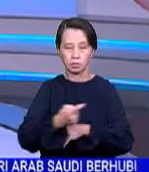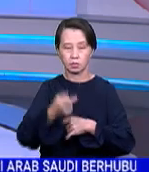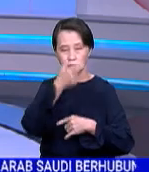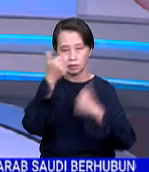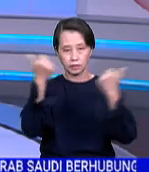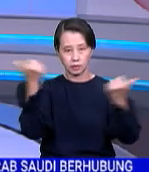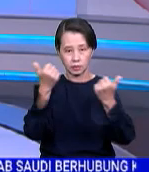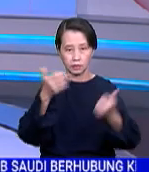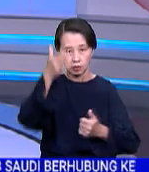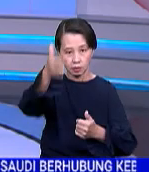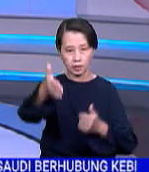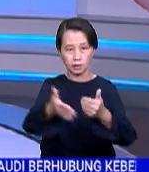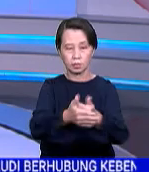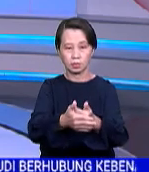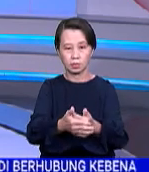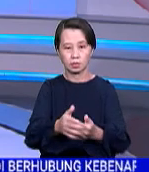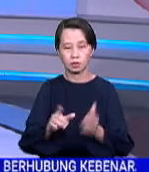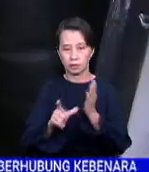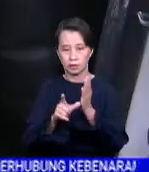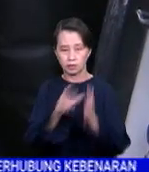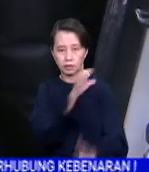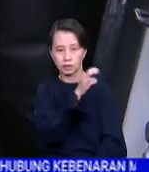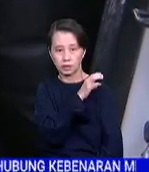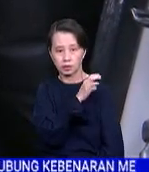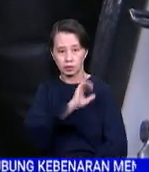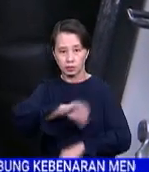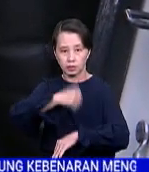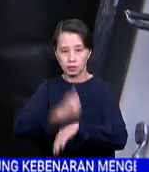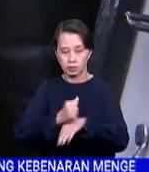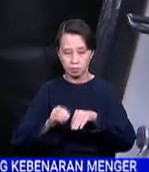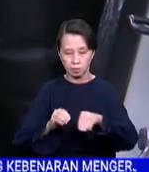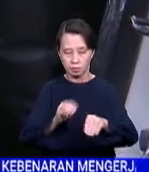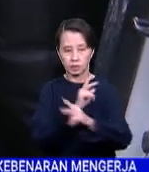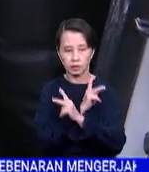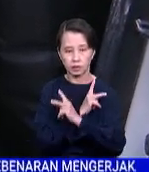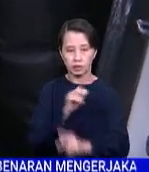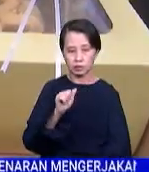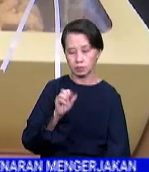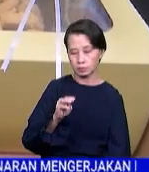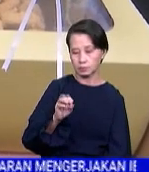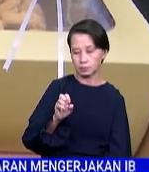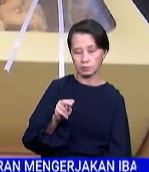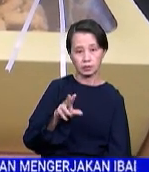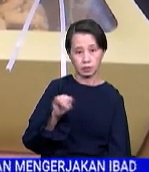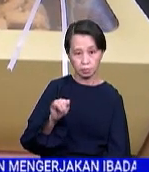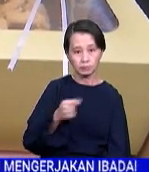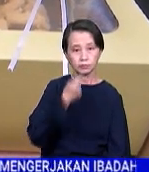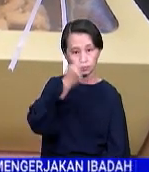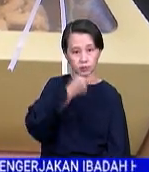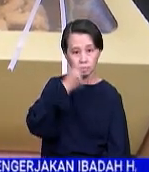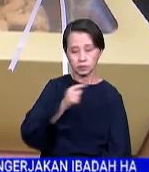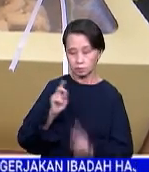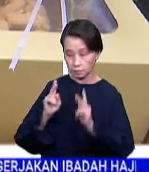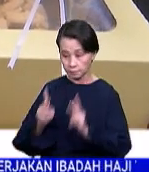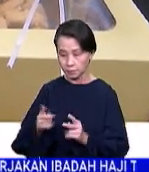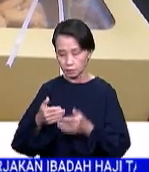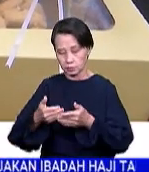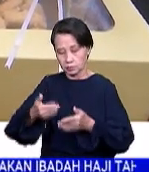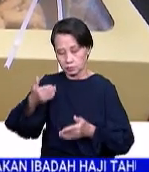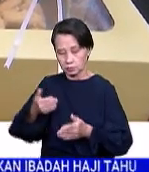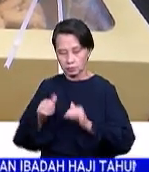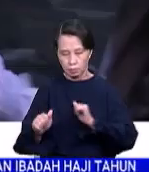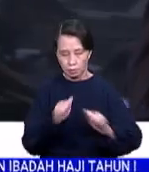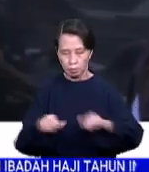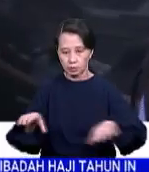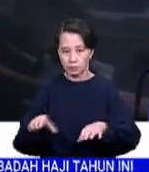Aidilfitri yang bakal tiba. Timbalan Pengerusi Pertubuhan Penggerak Kasih Amani, Syahailah Abdul Rahman berkata, pihaknya sebelum ini